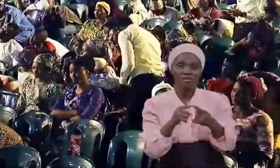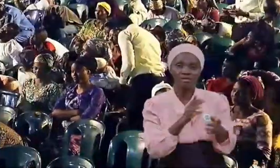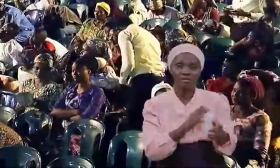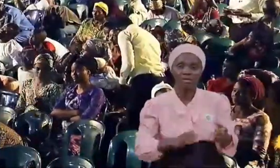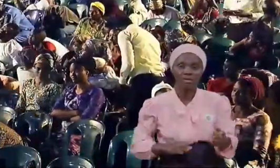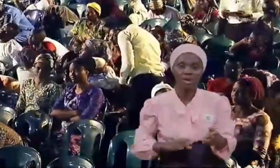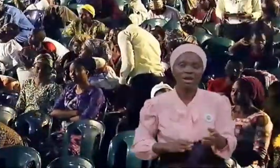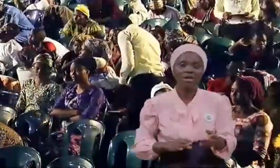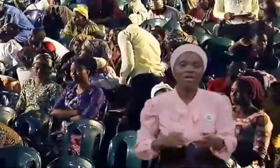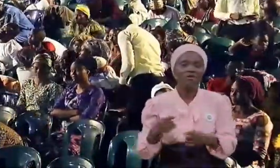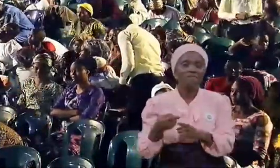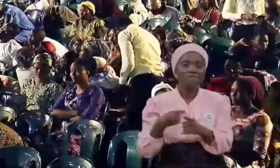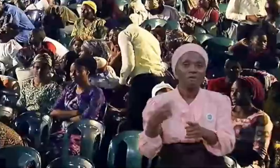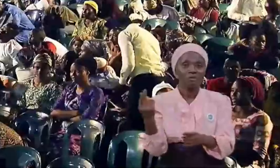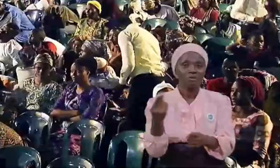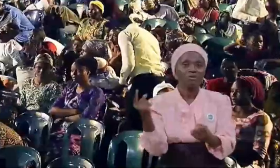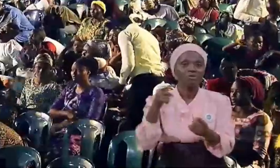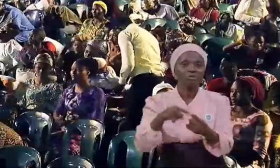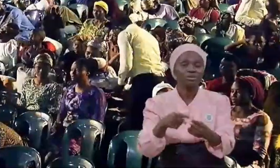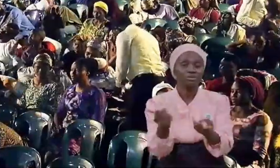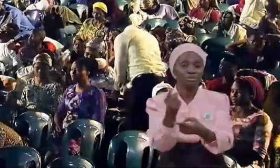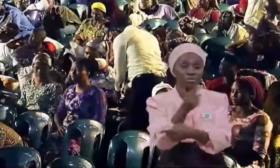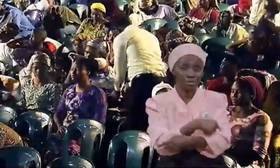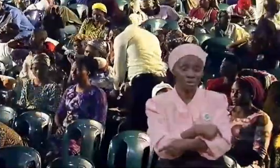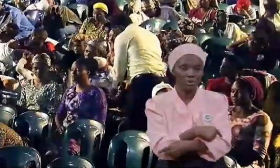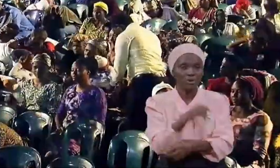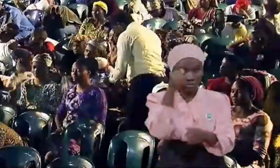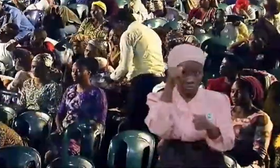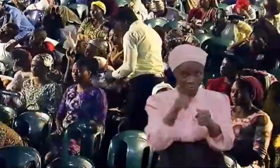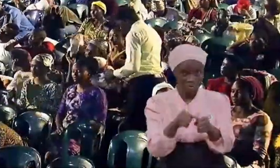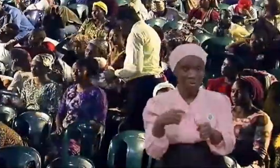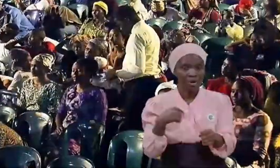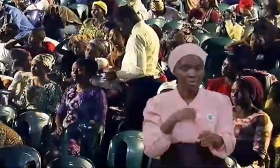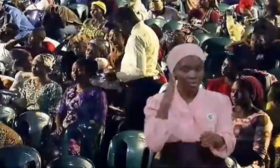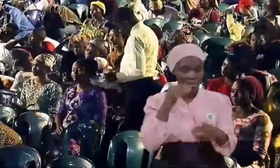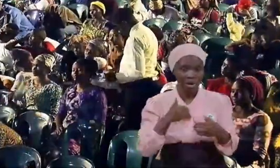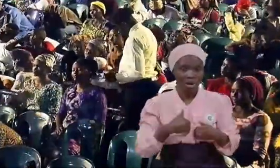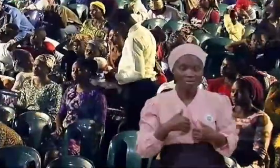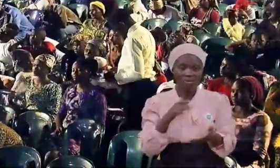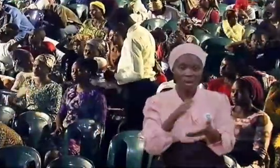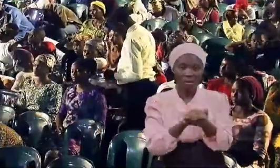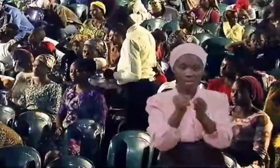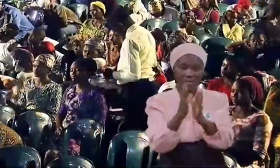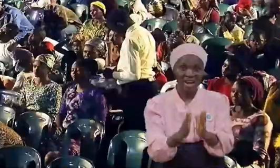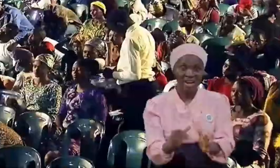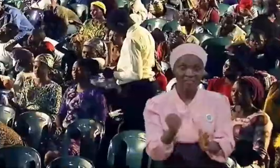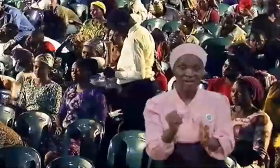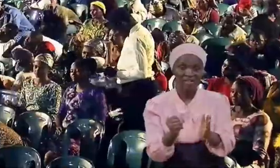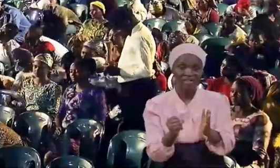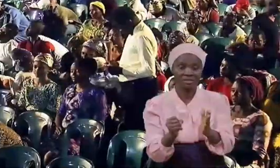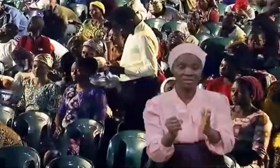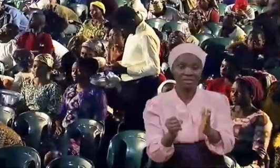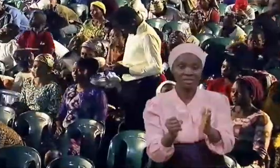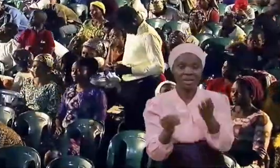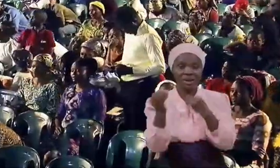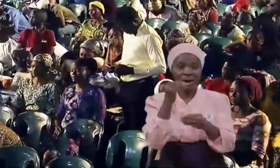des croyants dans chacune de nos régions, de nos nations, de nos localités, le dimanche